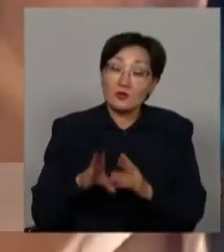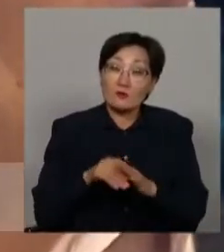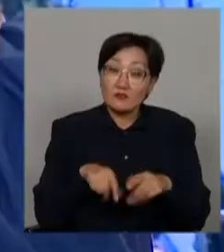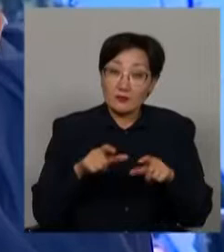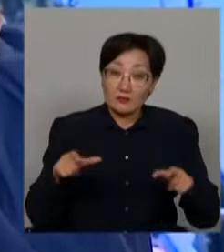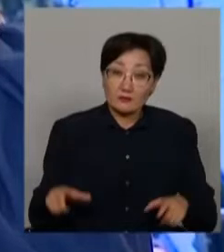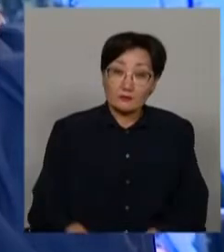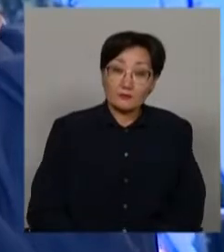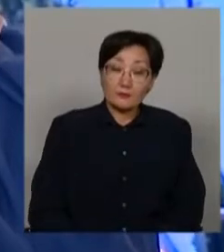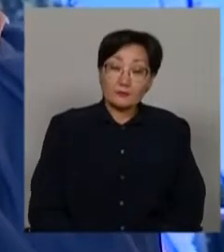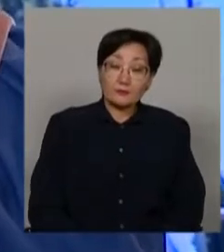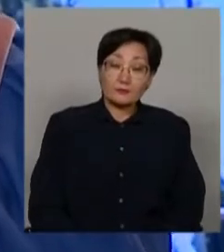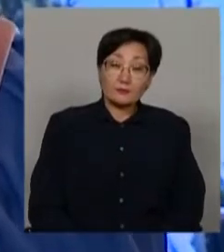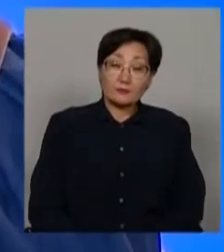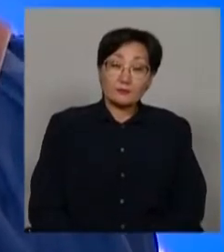избирателями.